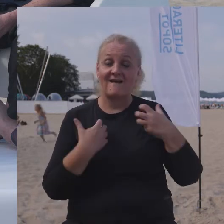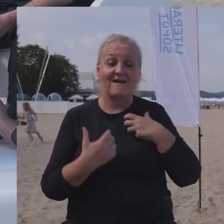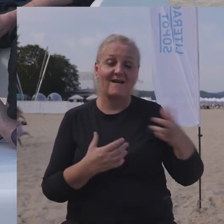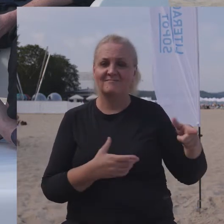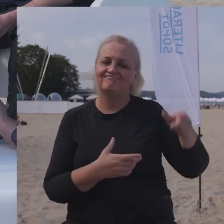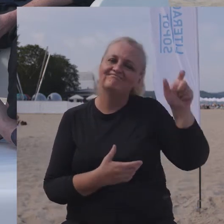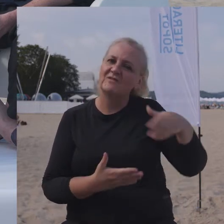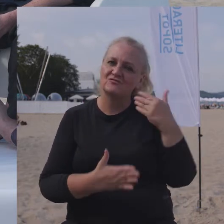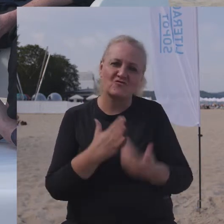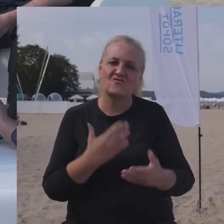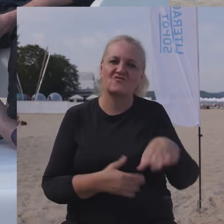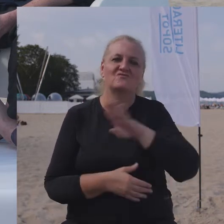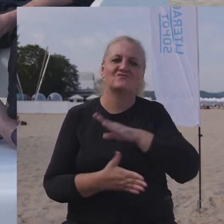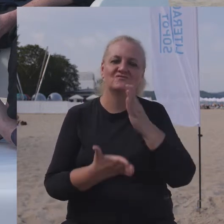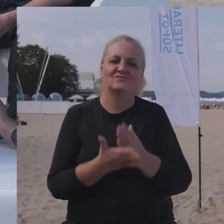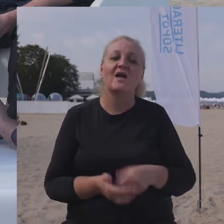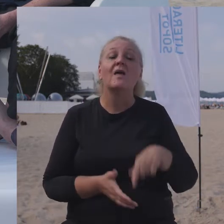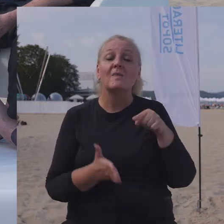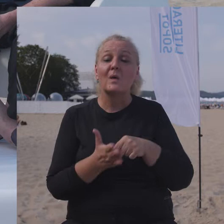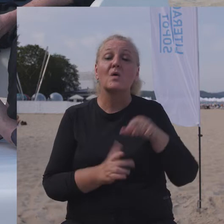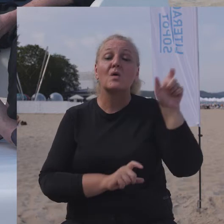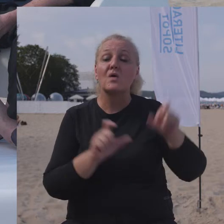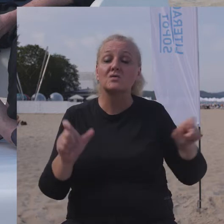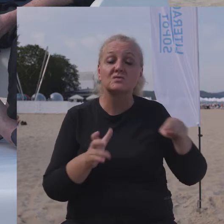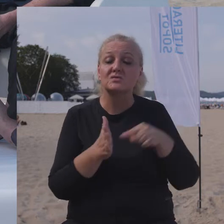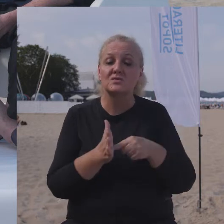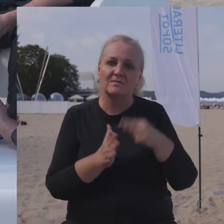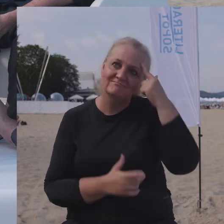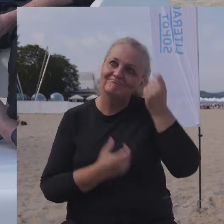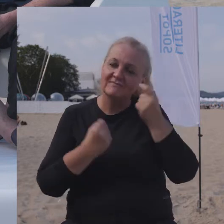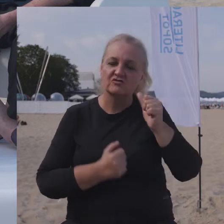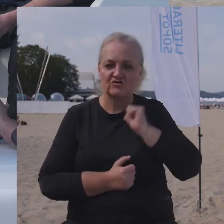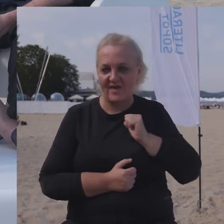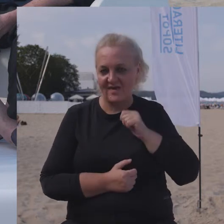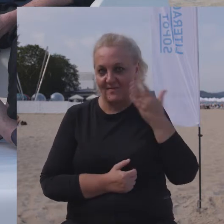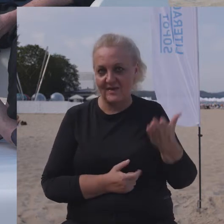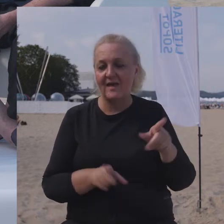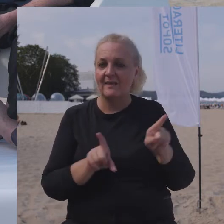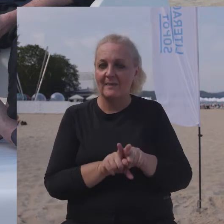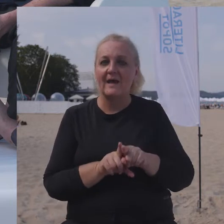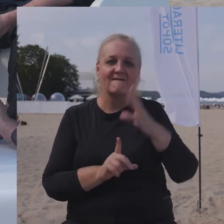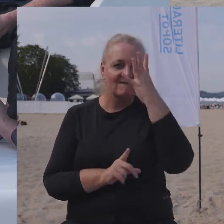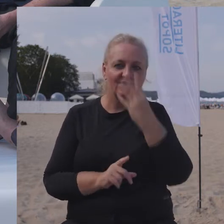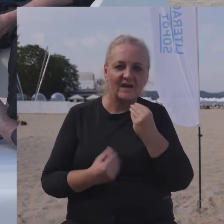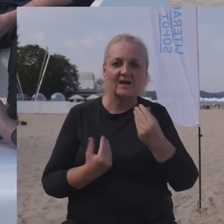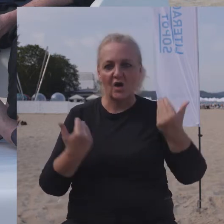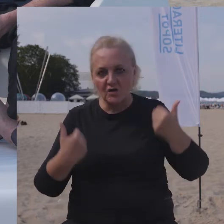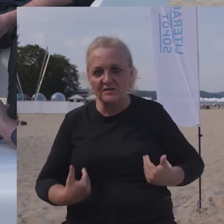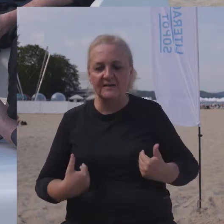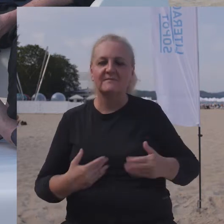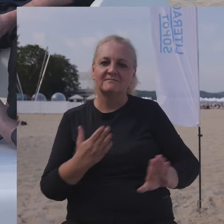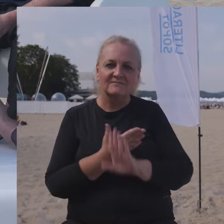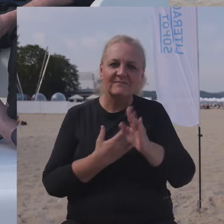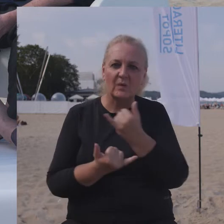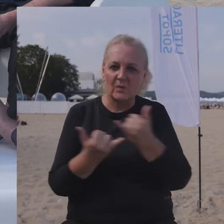artystycznym. I te postaci oczywiście są inspiracją samą dla siebie, nie tylko ich wygląd, persony sceniczne,